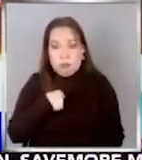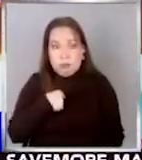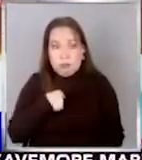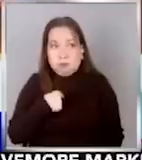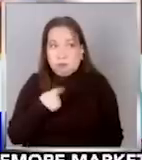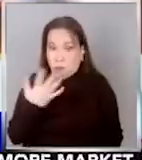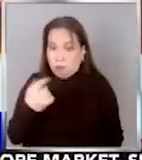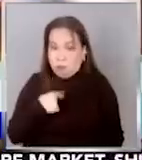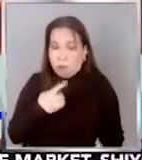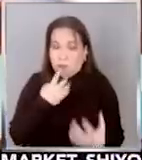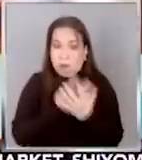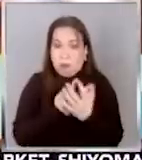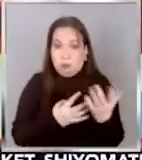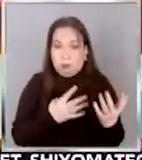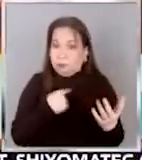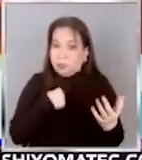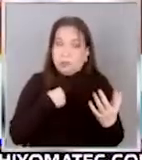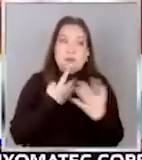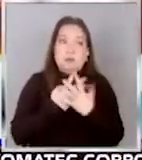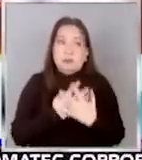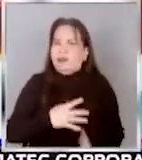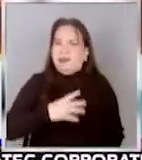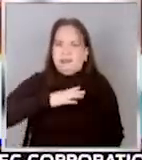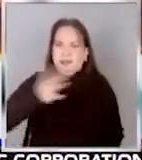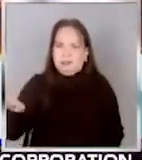I will, as a matter of fact,